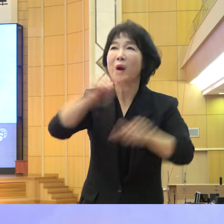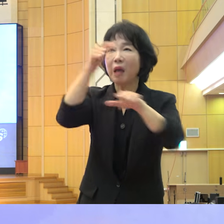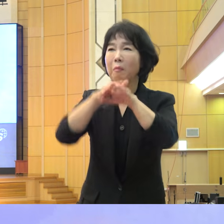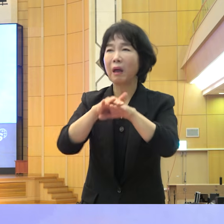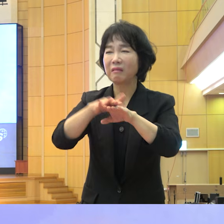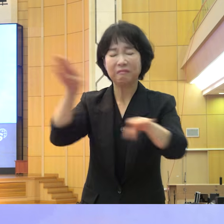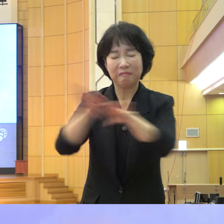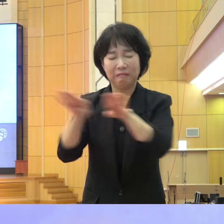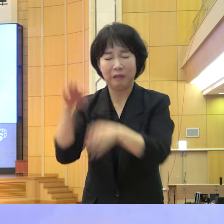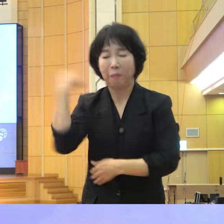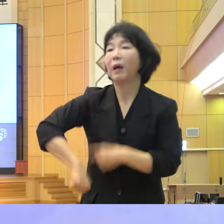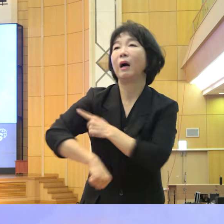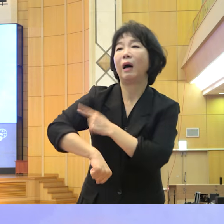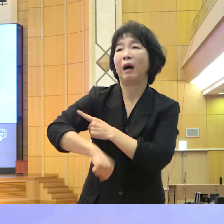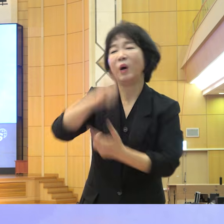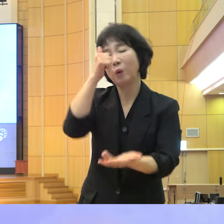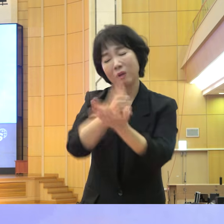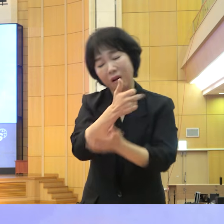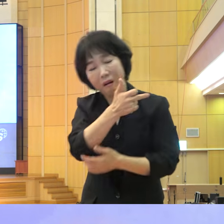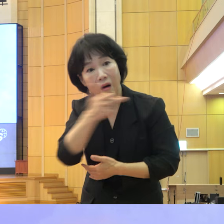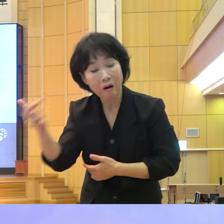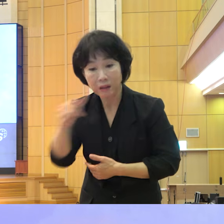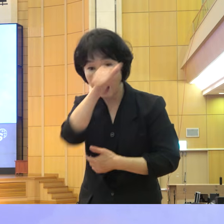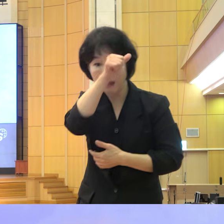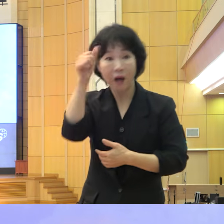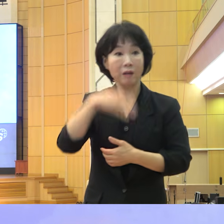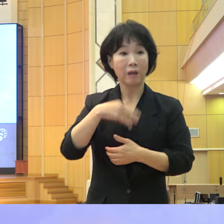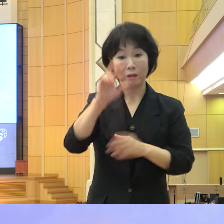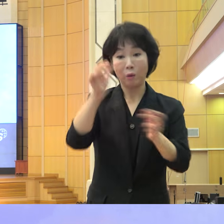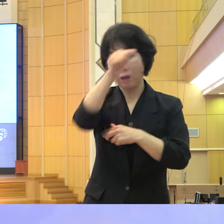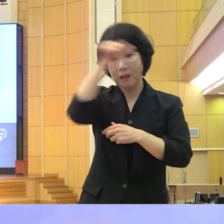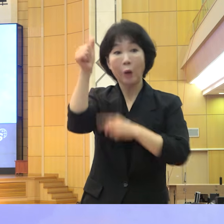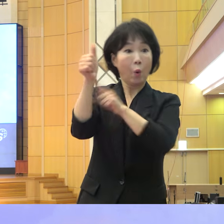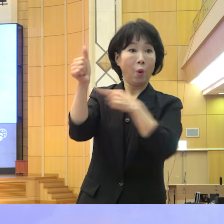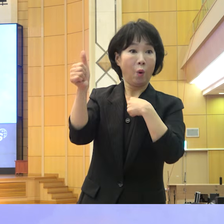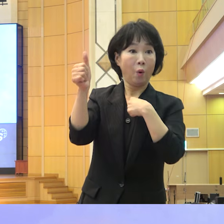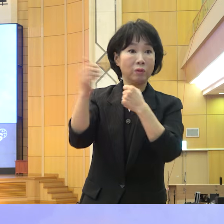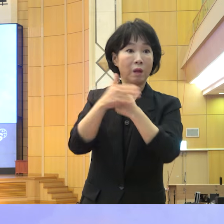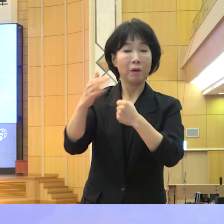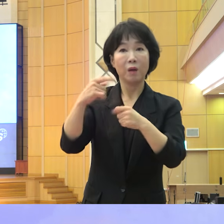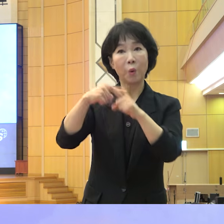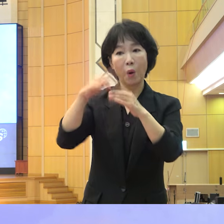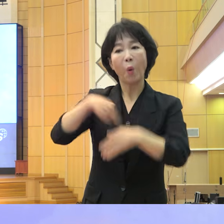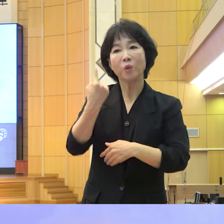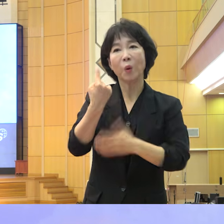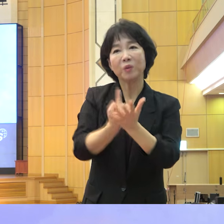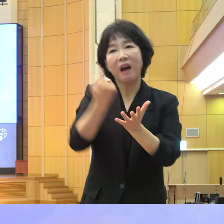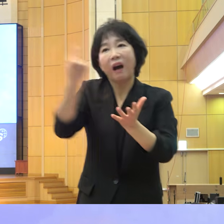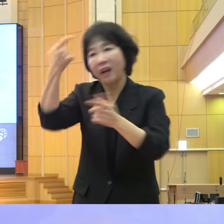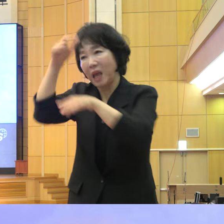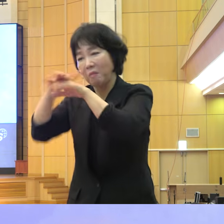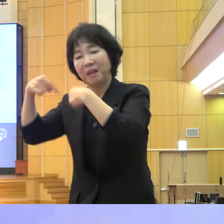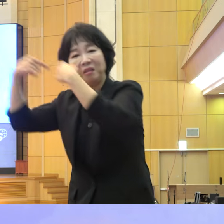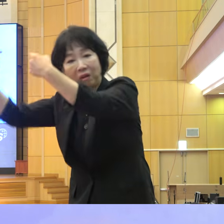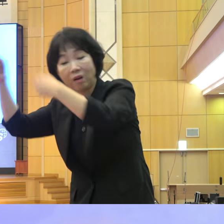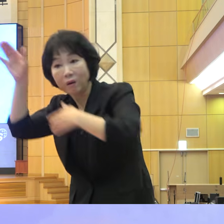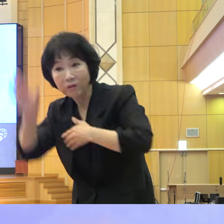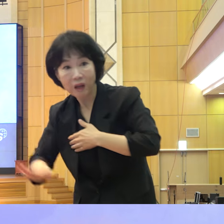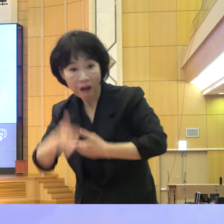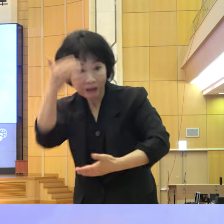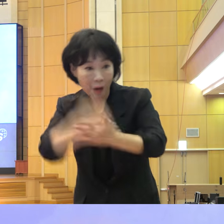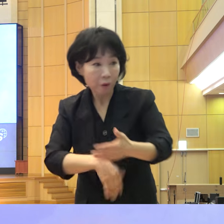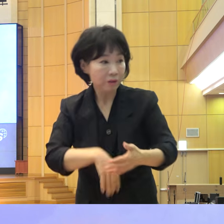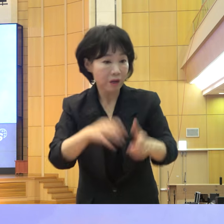되면 장로기 때문에 교회에 가서 거룩의 안식일을 지킨다고 예배드리고 안식일을